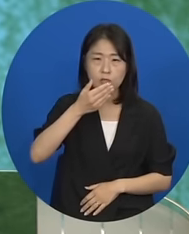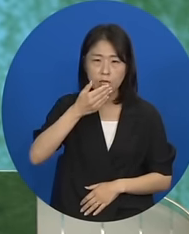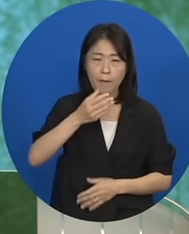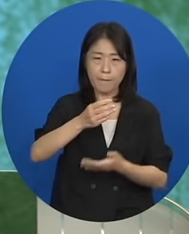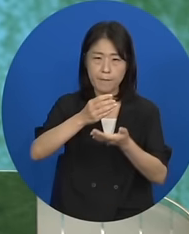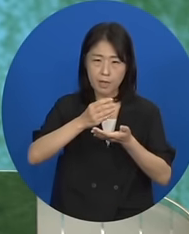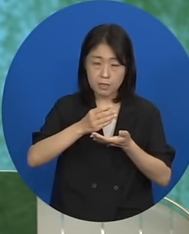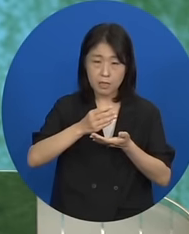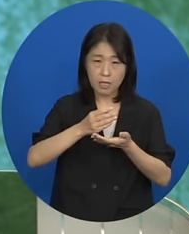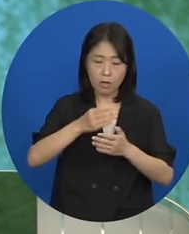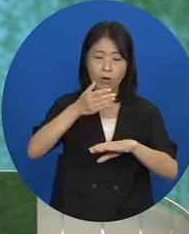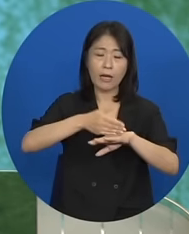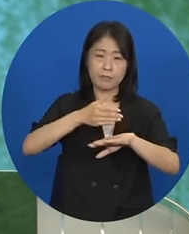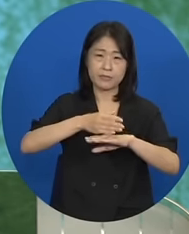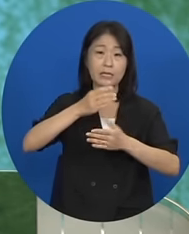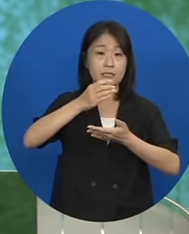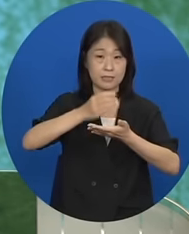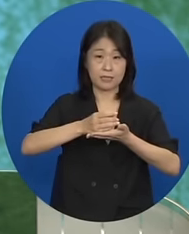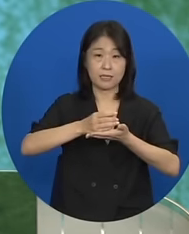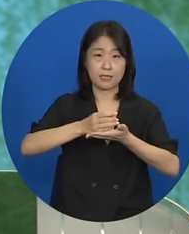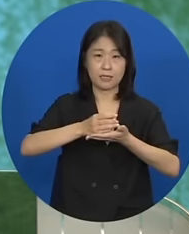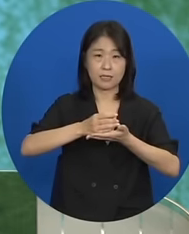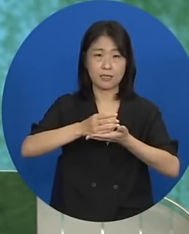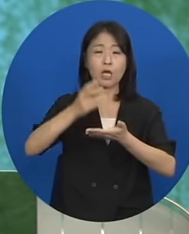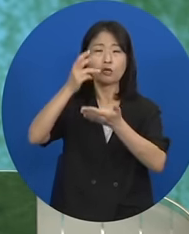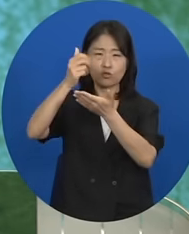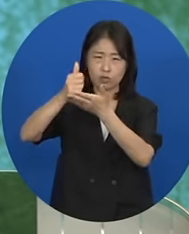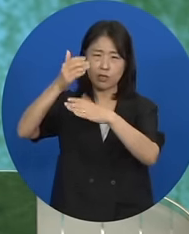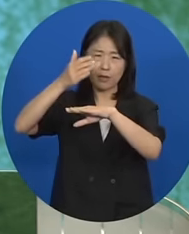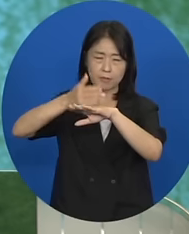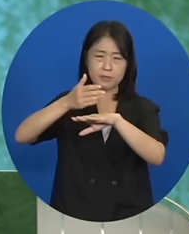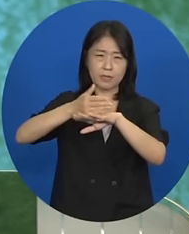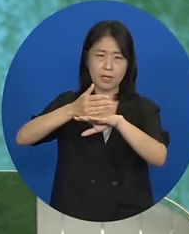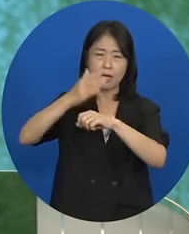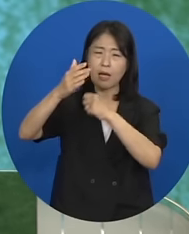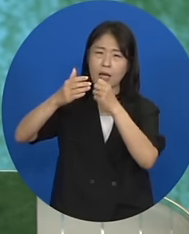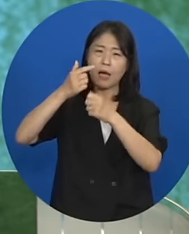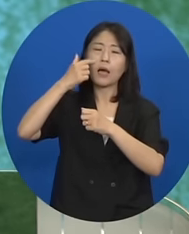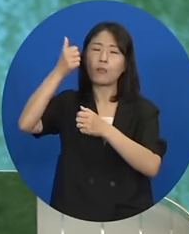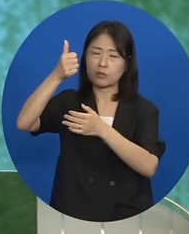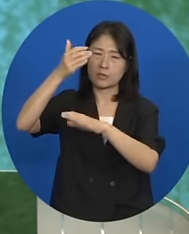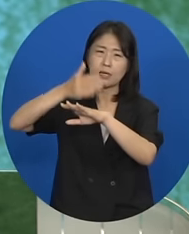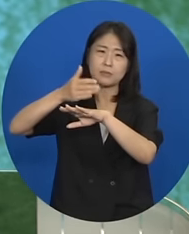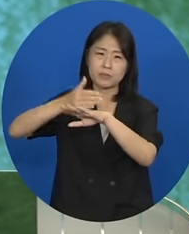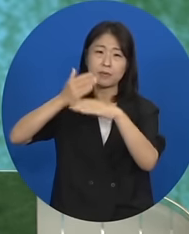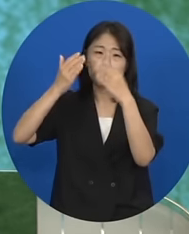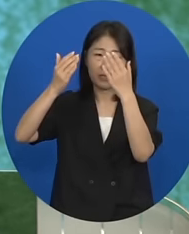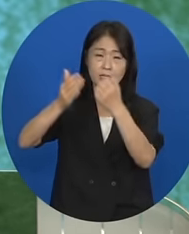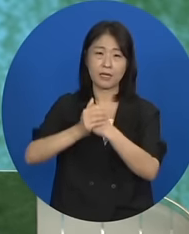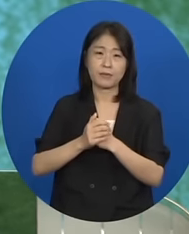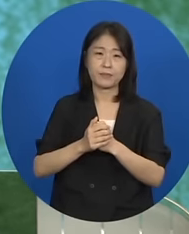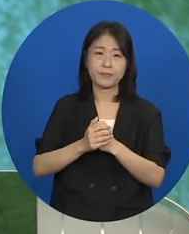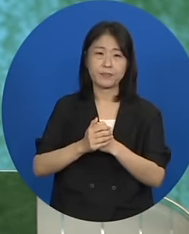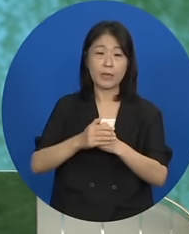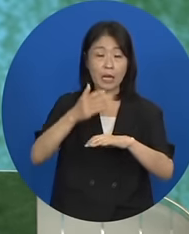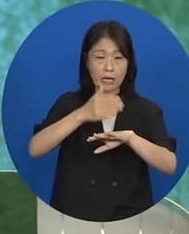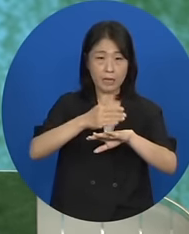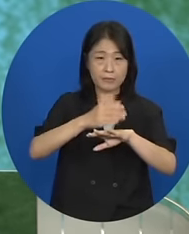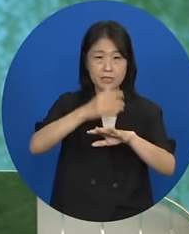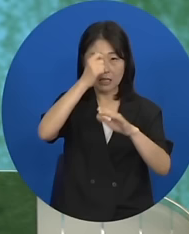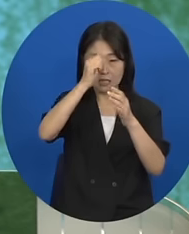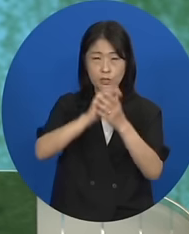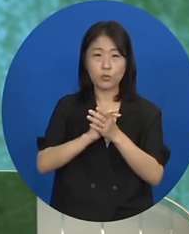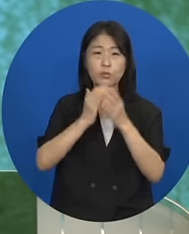주님께서 성하 때 주님 아버지 감사합니다 이것을 우리에게 허락해 주시니 감사합니다 감사 기도를 드리면서